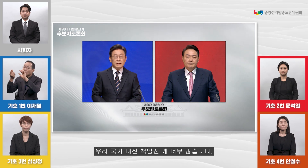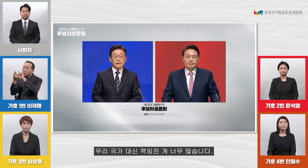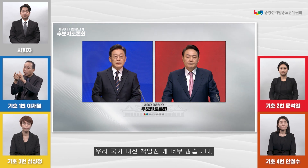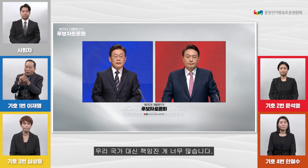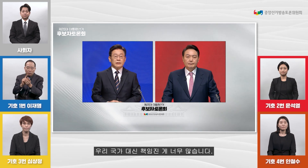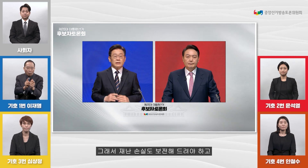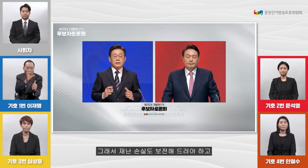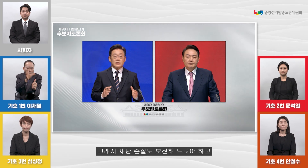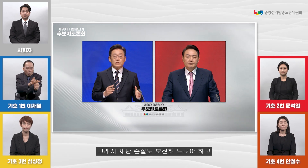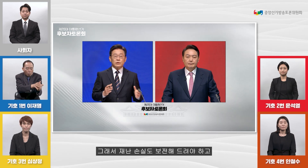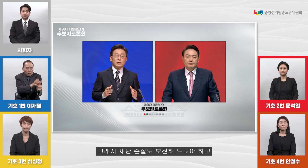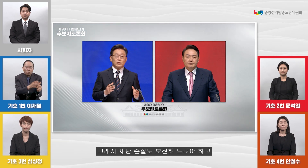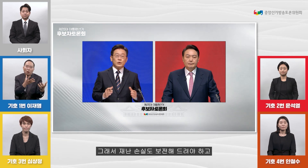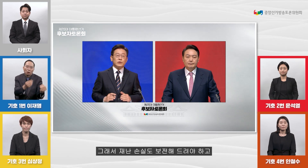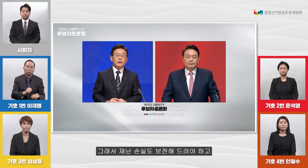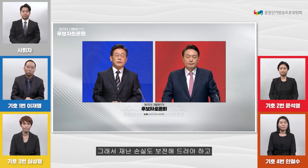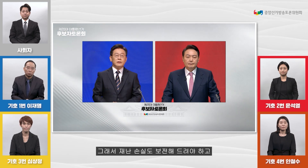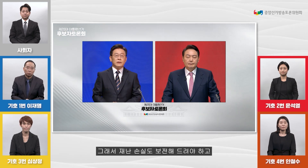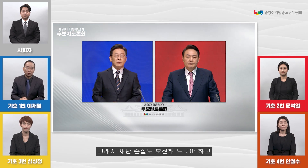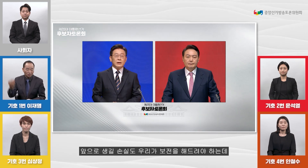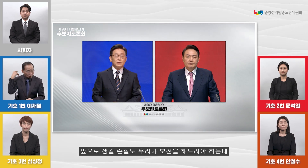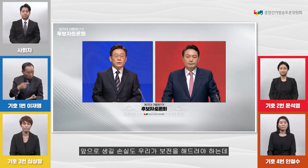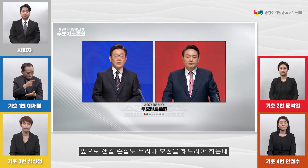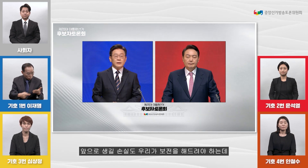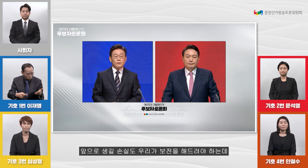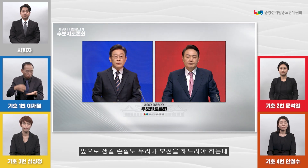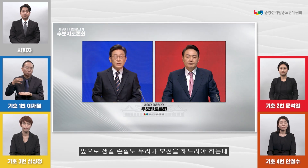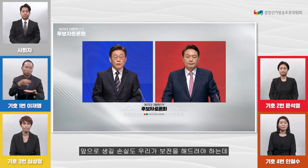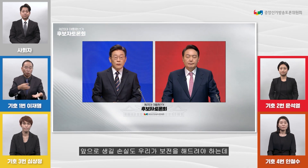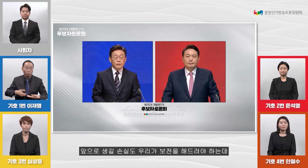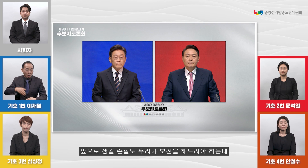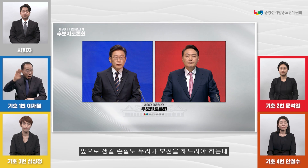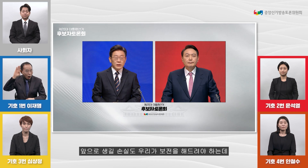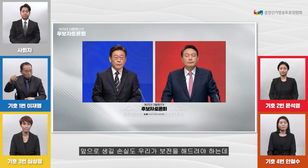많습니다. 그래서 지난 손실도 보전해 드려야 되고 앞으로 생길